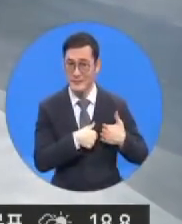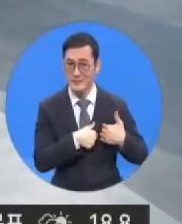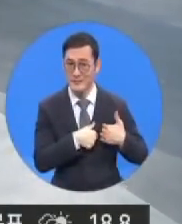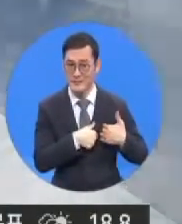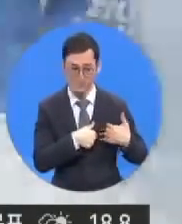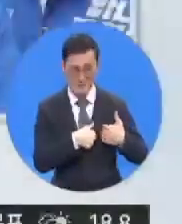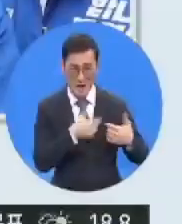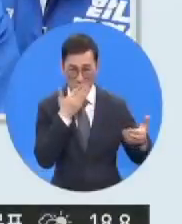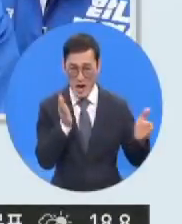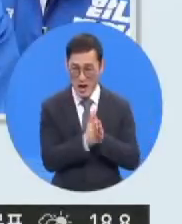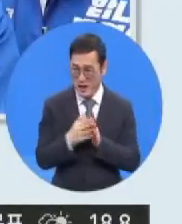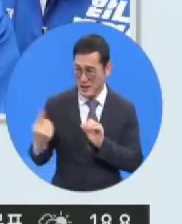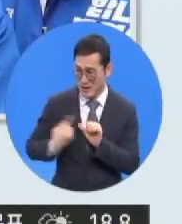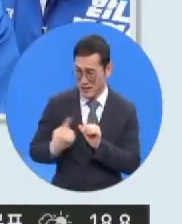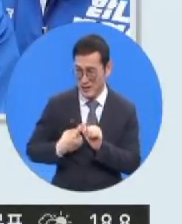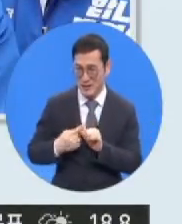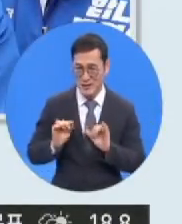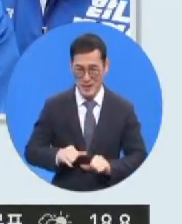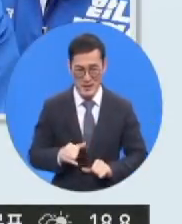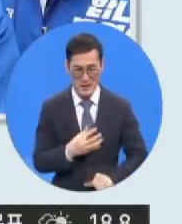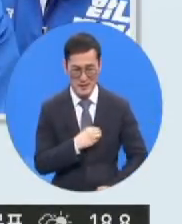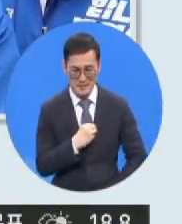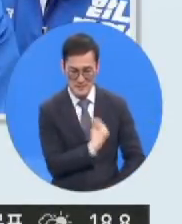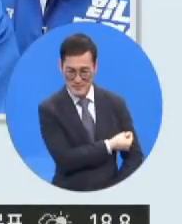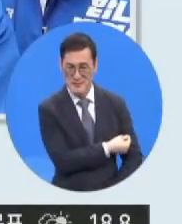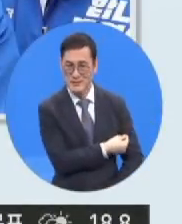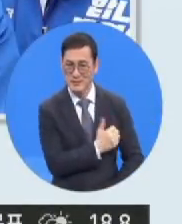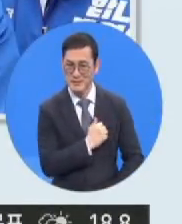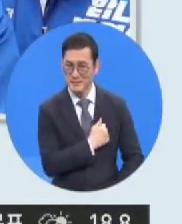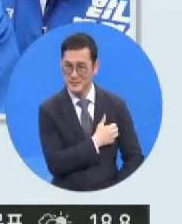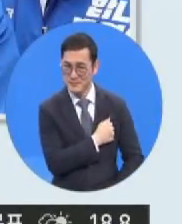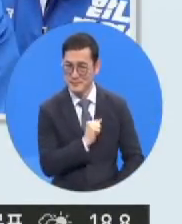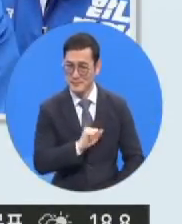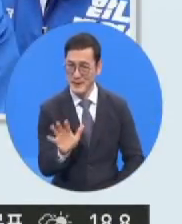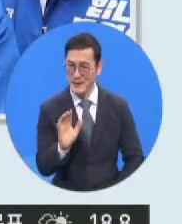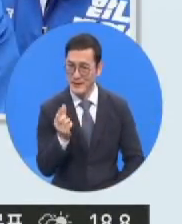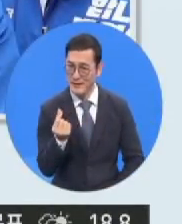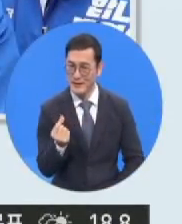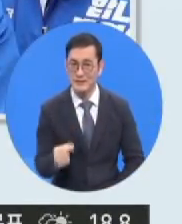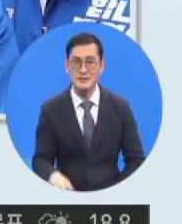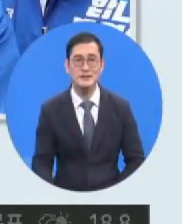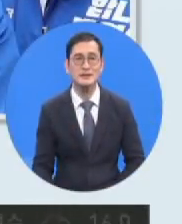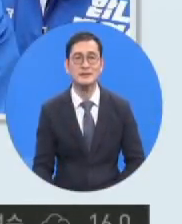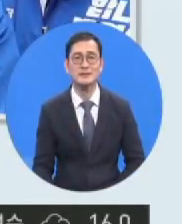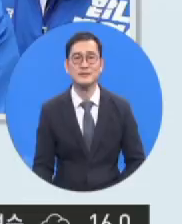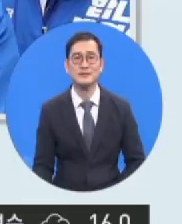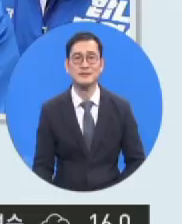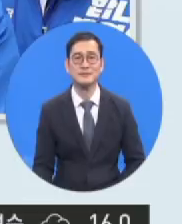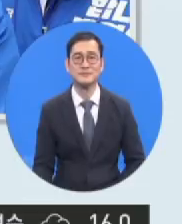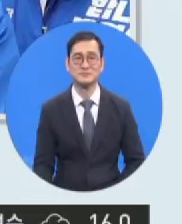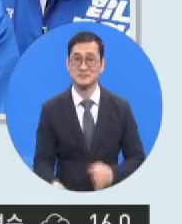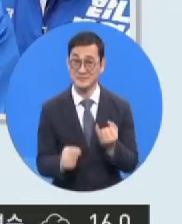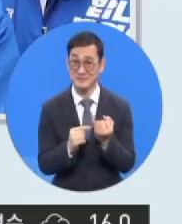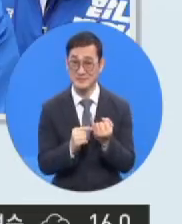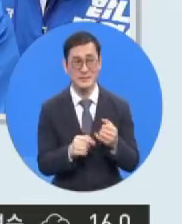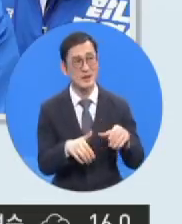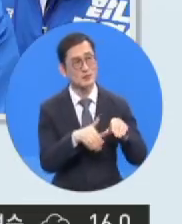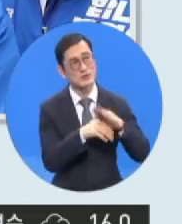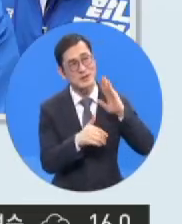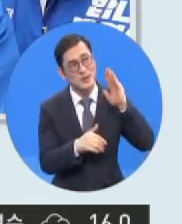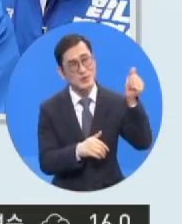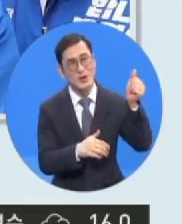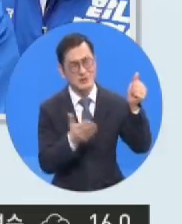뭐 그런 거겠죠. 이게 문재인 대통령이라든지 당과 거리를 두는 게 아닌가 지금 싶은데, 네. 박영선 후보 얼마 전에 문재인 보유국이라고 얘기를